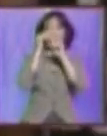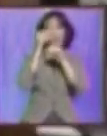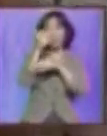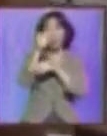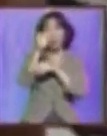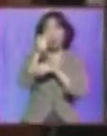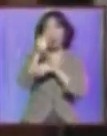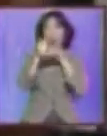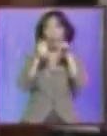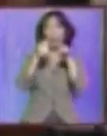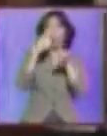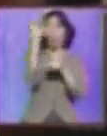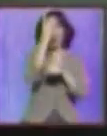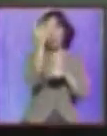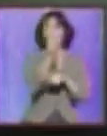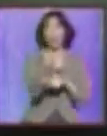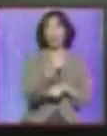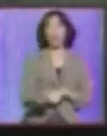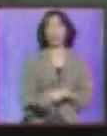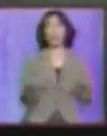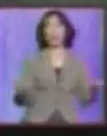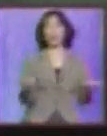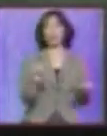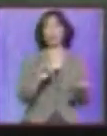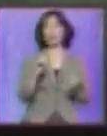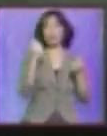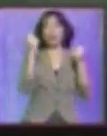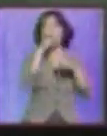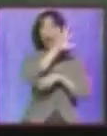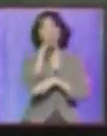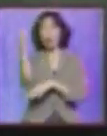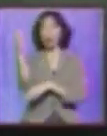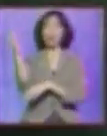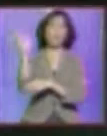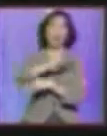ito sa syudad ng Venice. Daan-daang puno ang nabuwal at